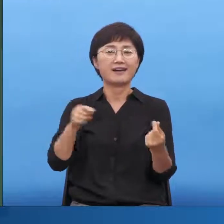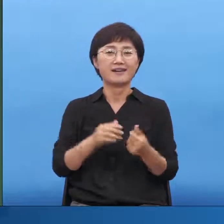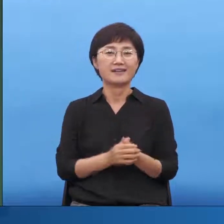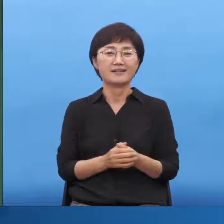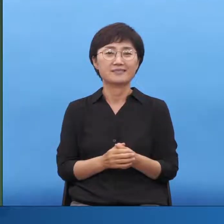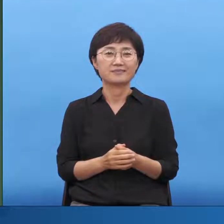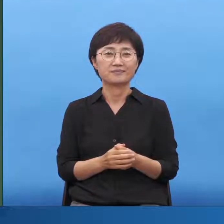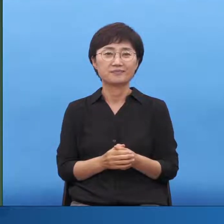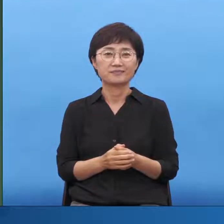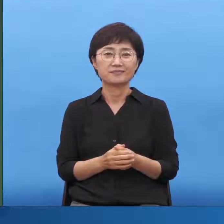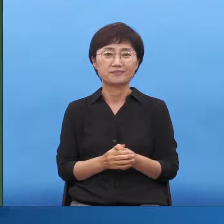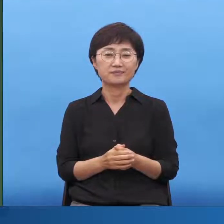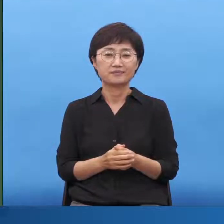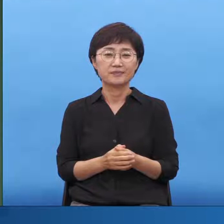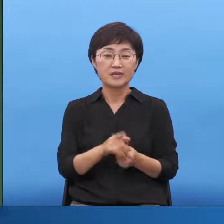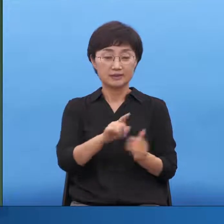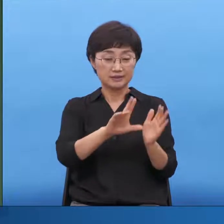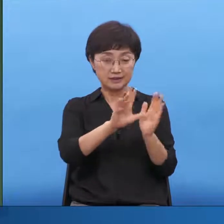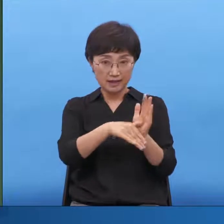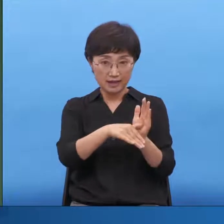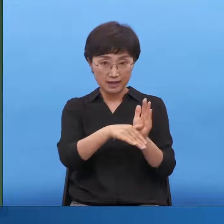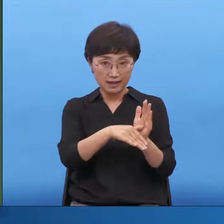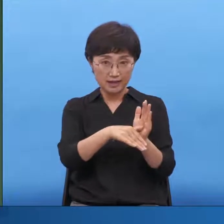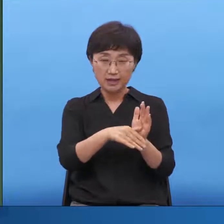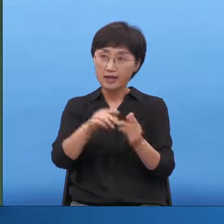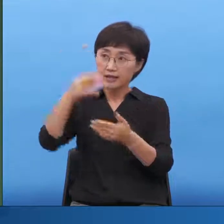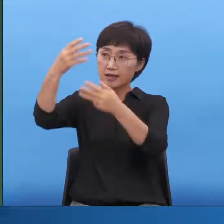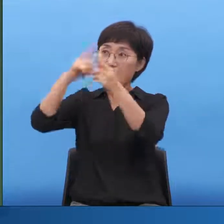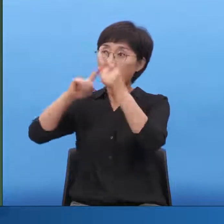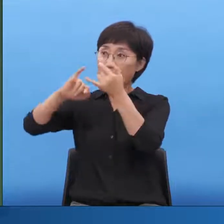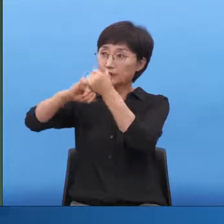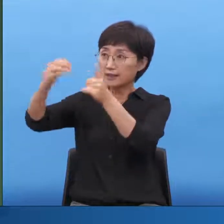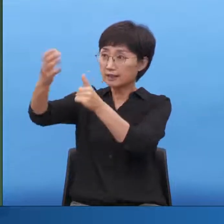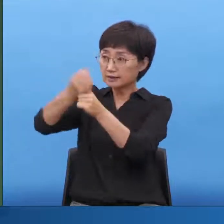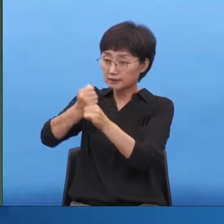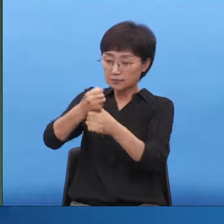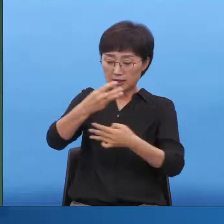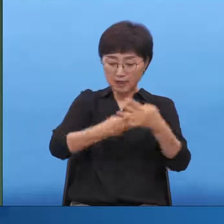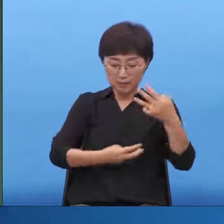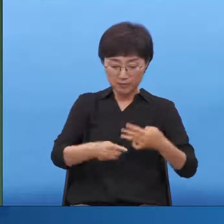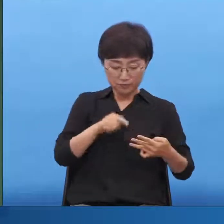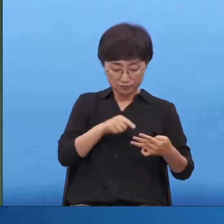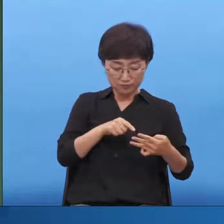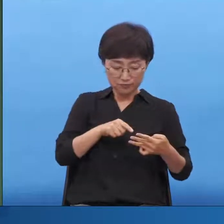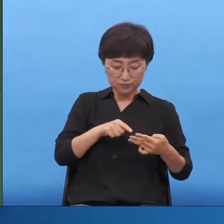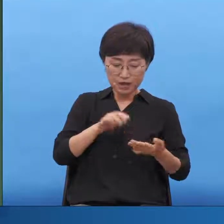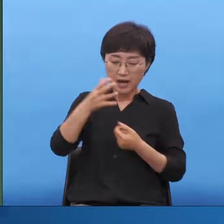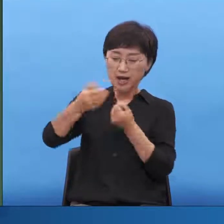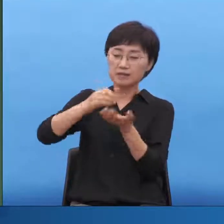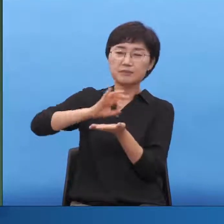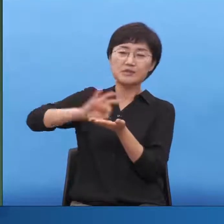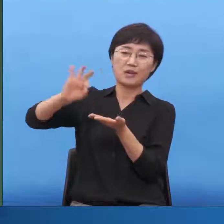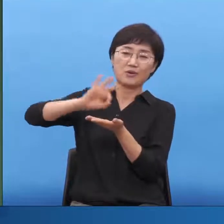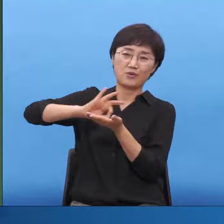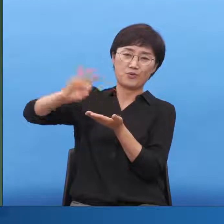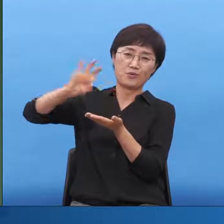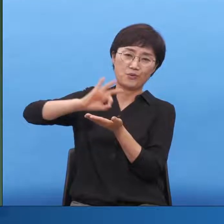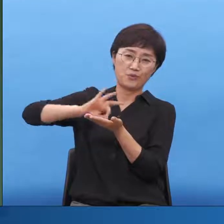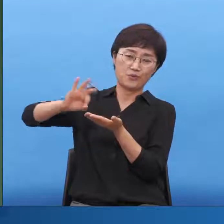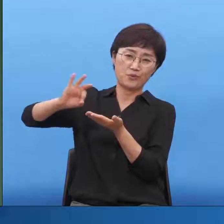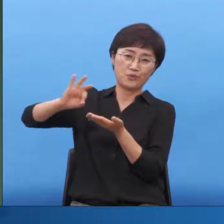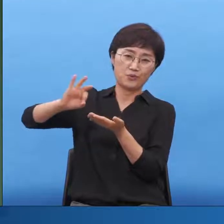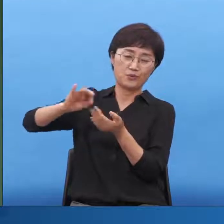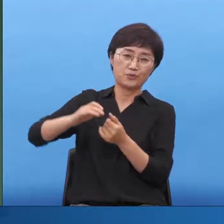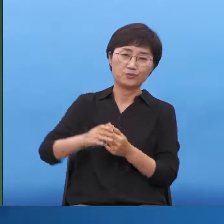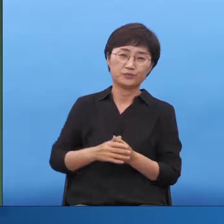우리 후대 렘넌트들이 쓰임을 받은 거예요. 每当这个时候，我们的后代 렘넌트被使用了. 기억해야 됩니다. 要切记.